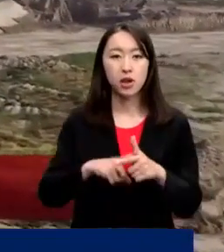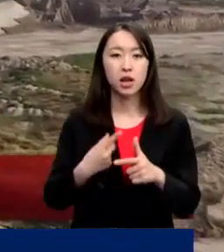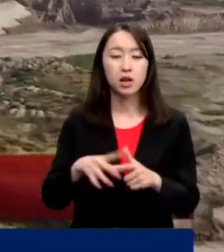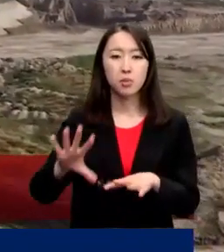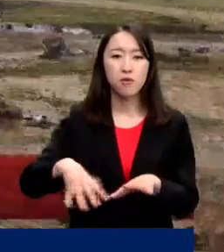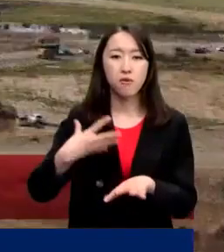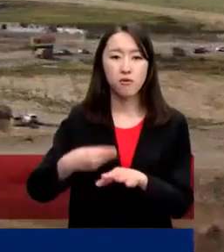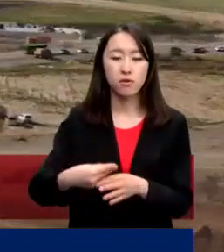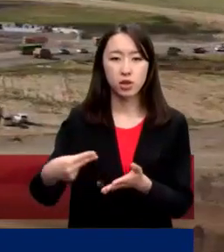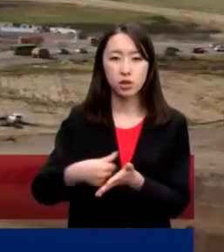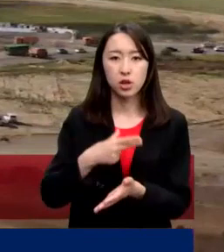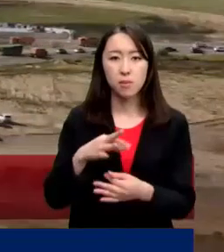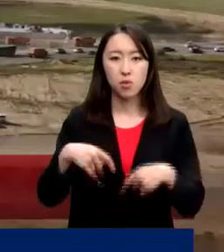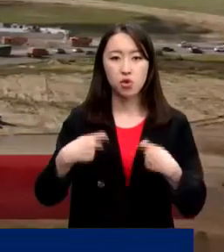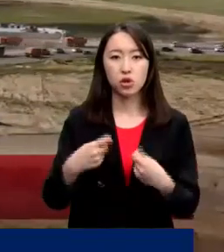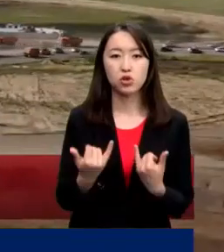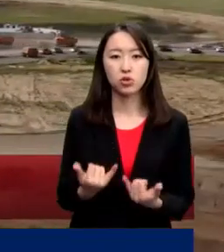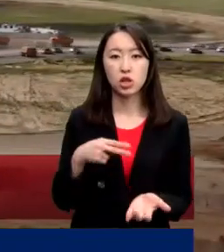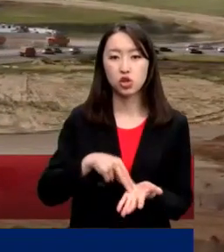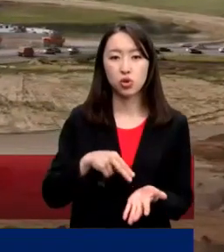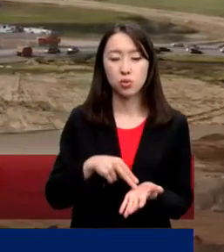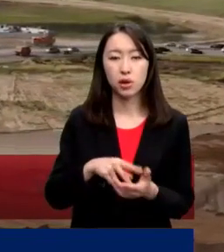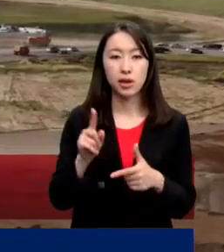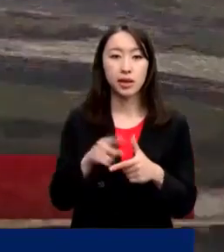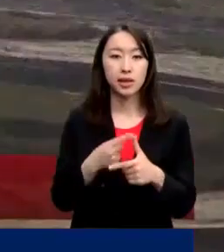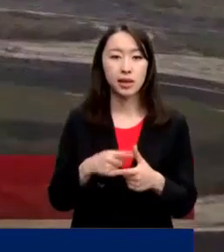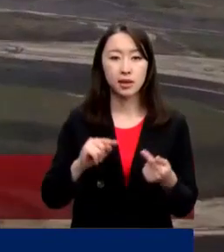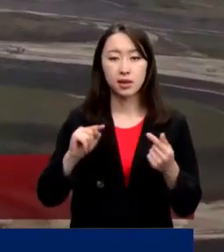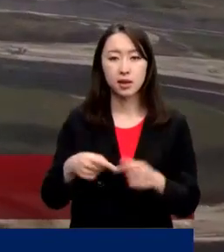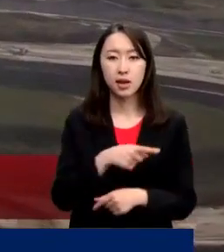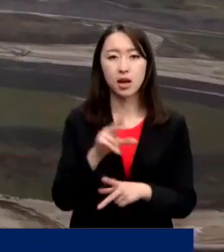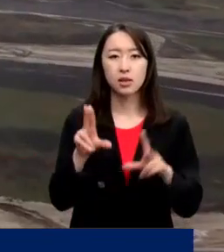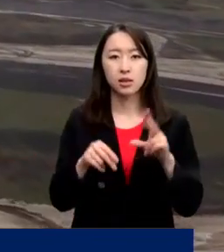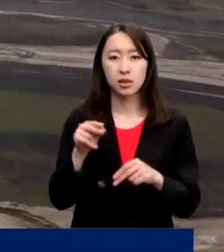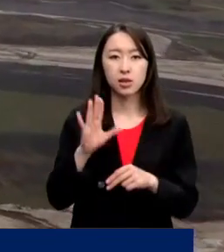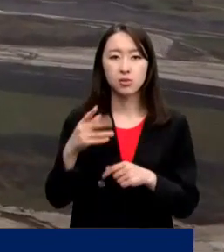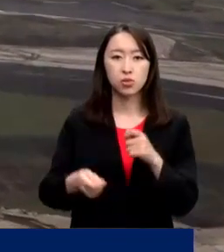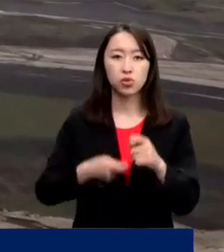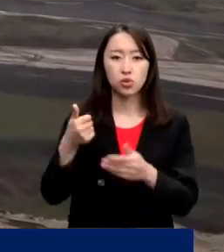выплата компенсации по рыночной стоимости. В противном случае истцы намерены дойти до